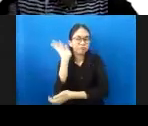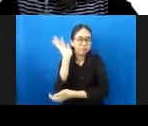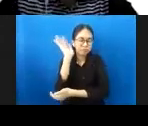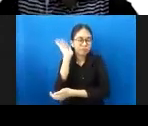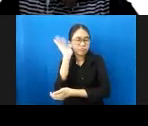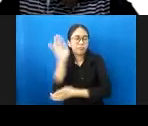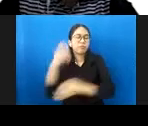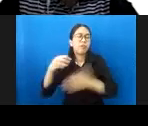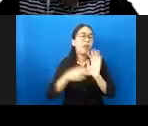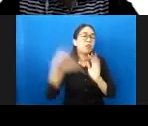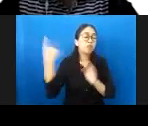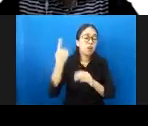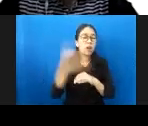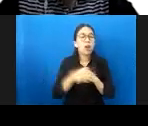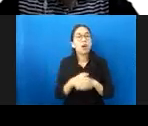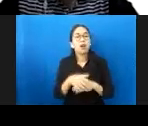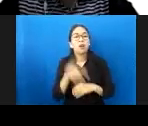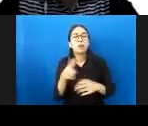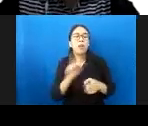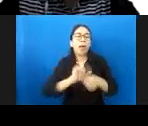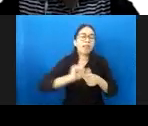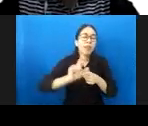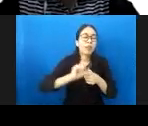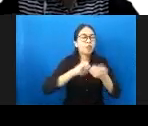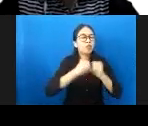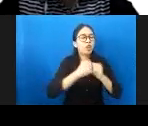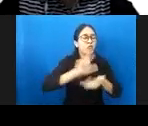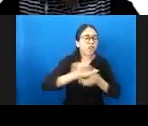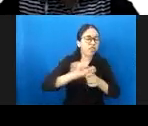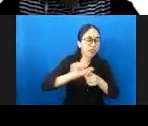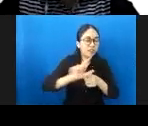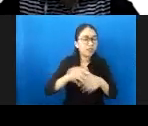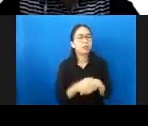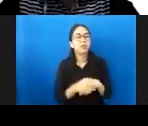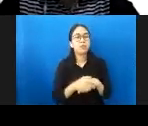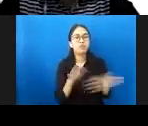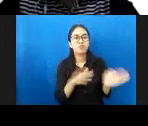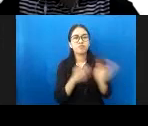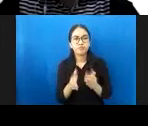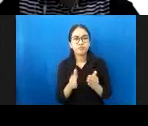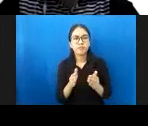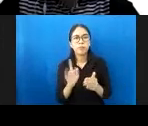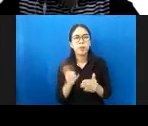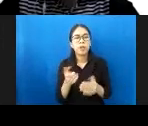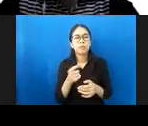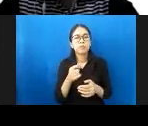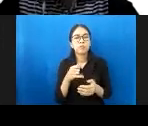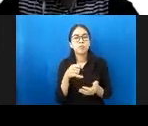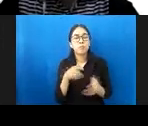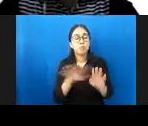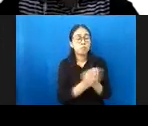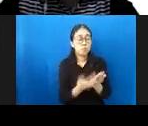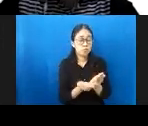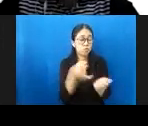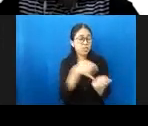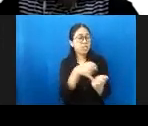kemudian latihan-latihan kasus, studi kasus, kemudian diajarkan bagaimana cara mengisi buku KIA, kohort gitu ya,